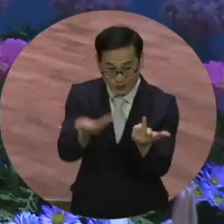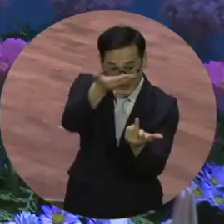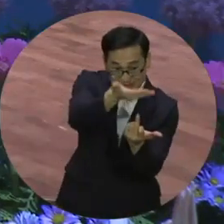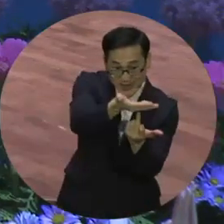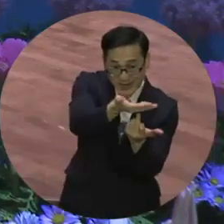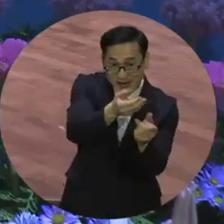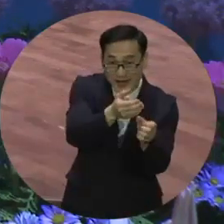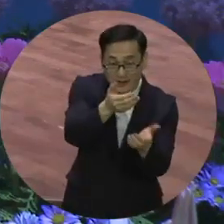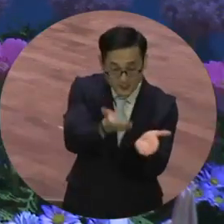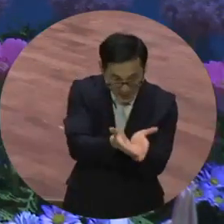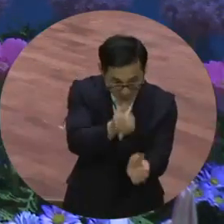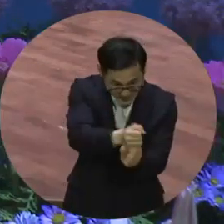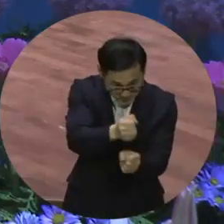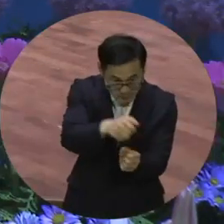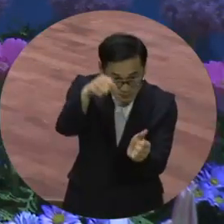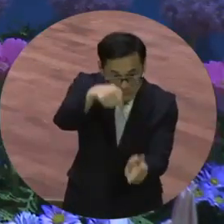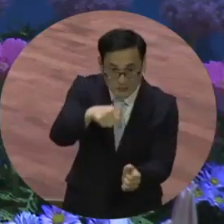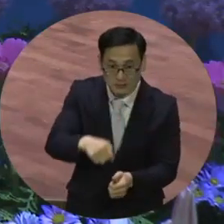것은 노아와 그 가족이.